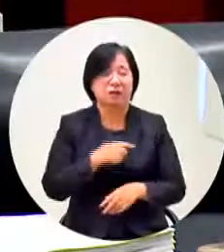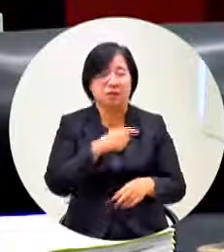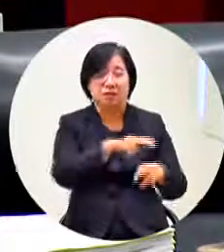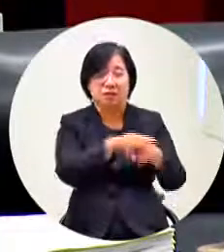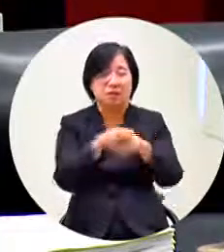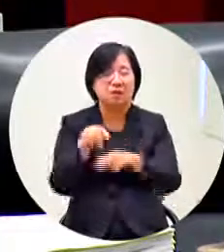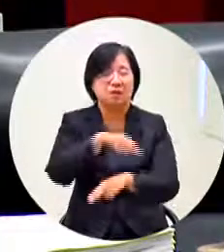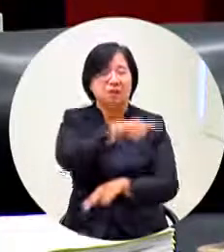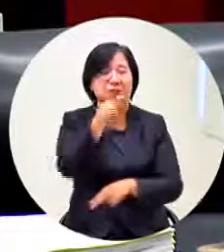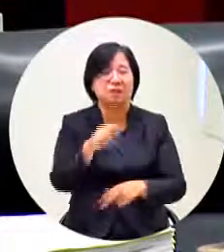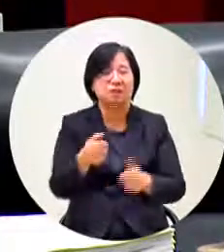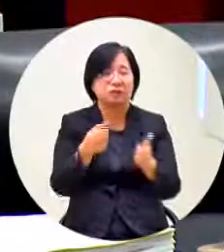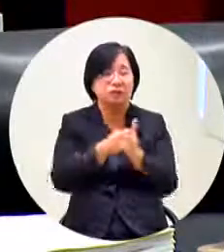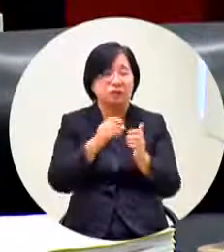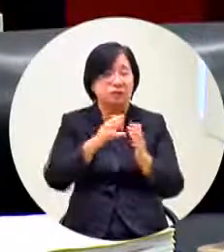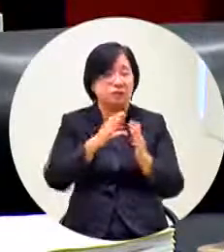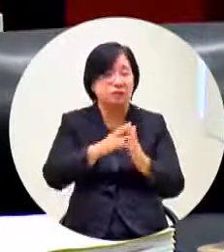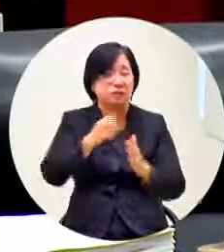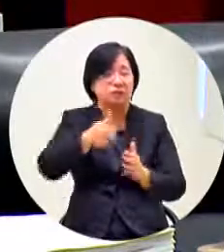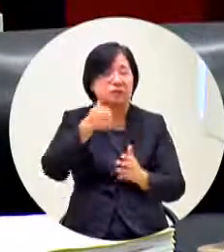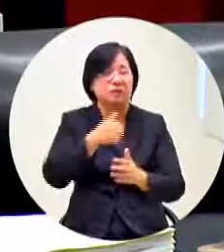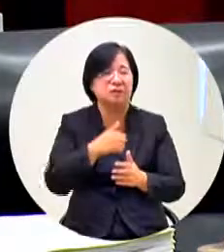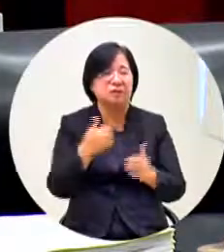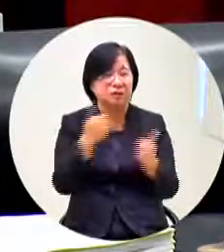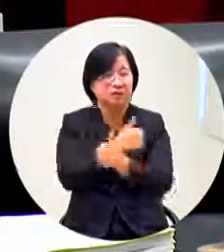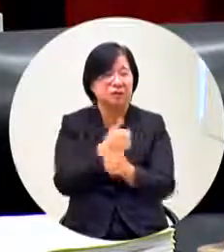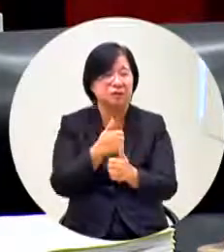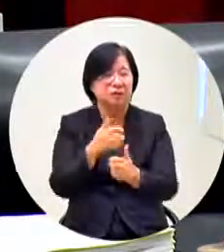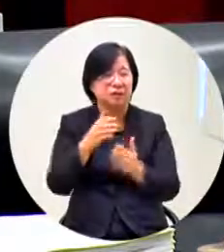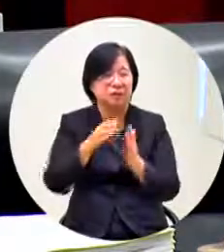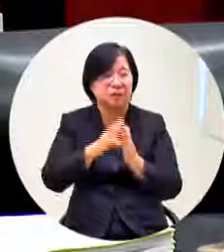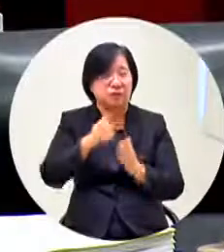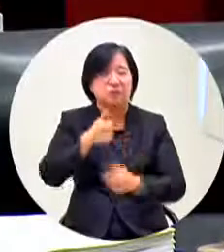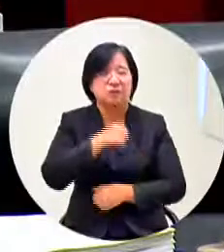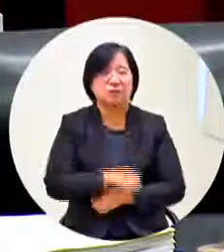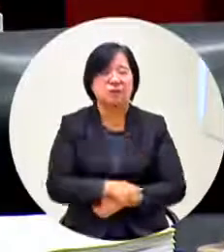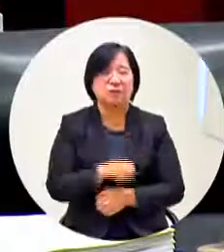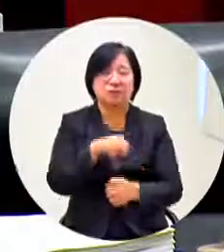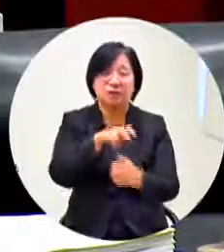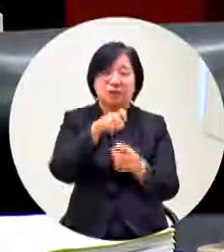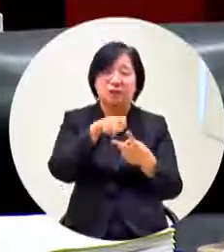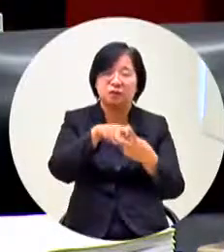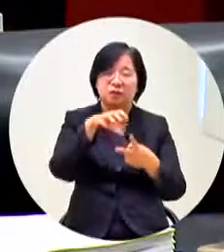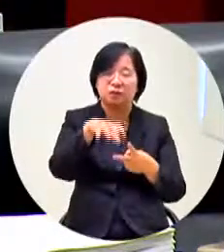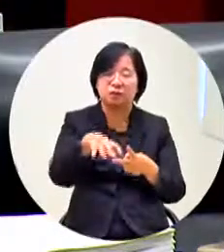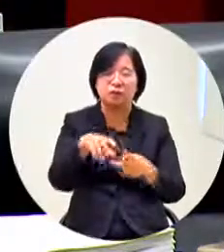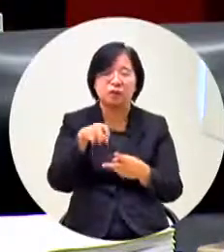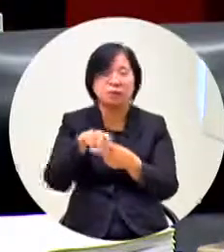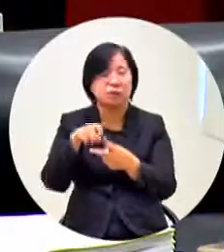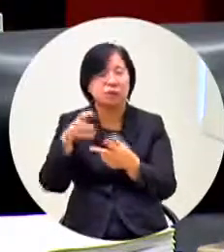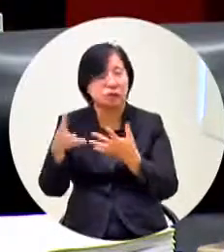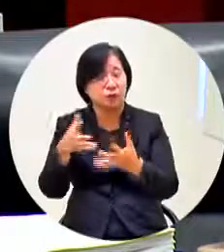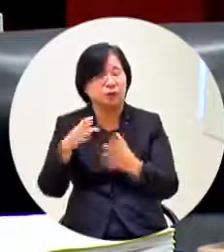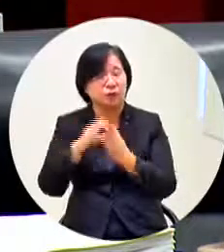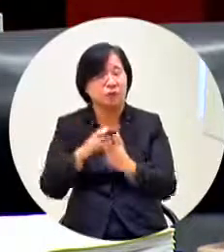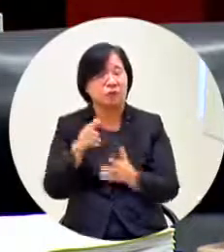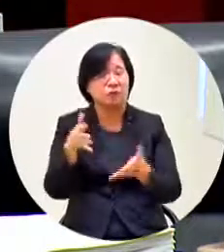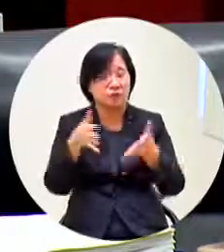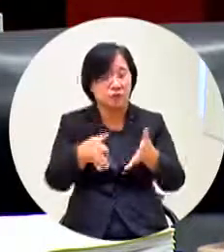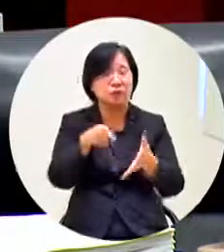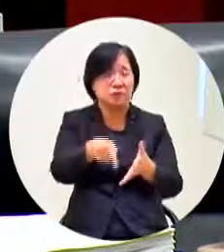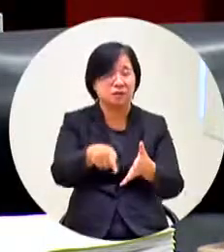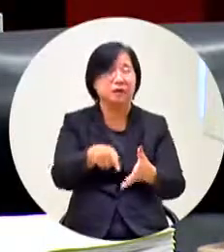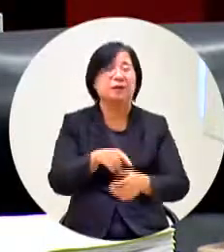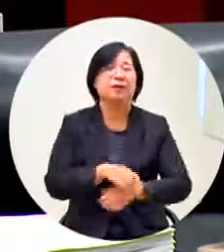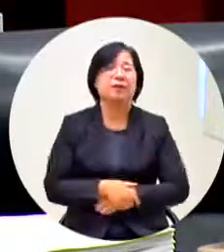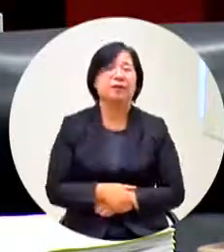长、你们代理局长，我要讲给你，包括我们的养工处、我们公务局，就是这个地方，我拜托你们，